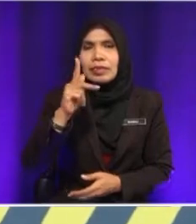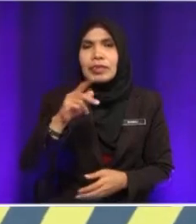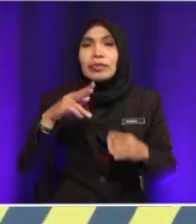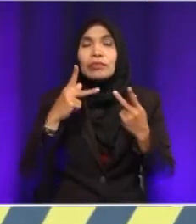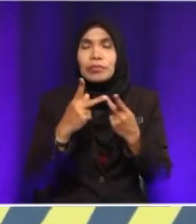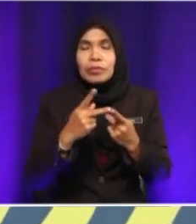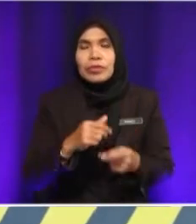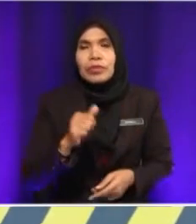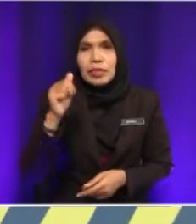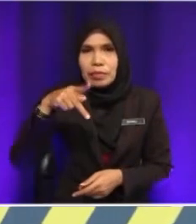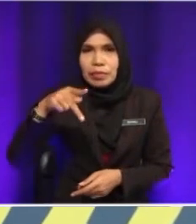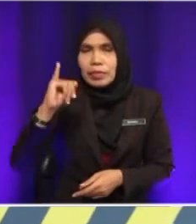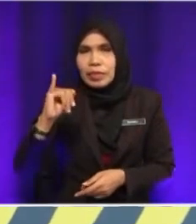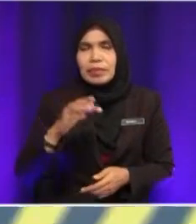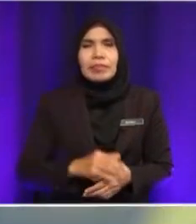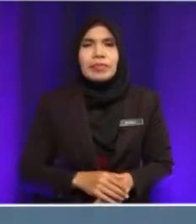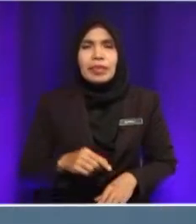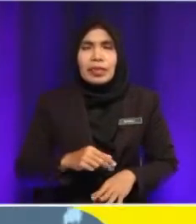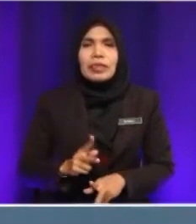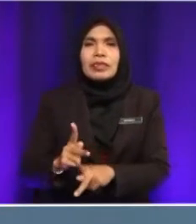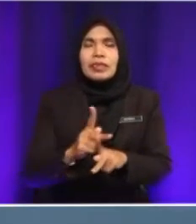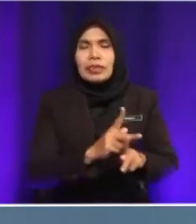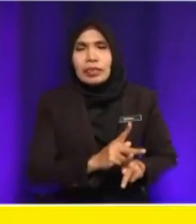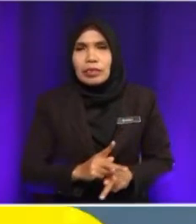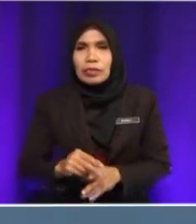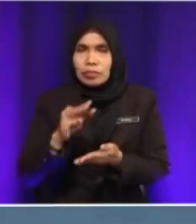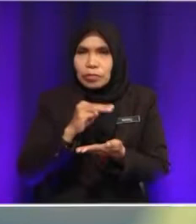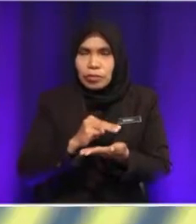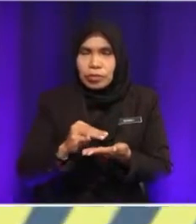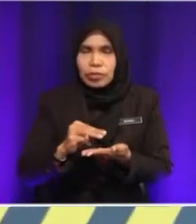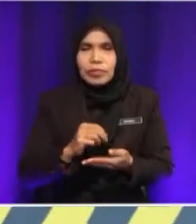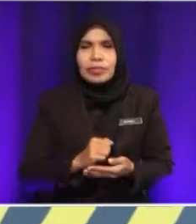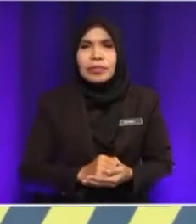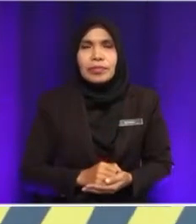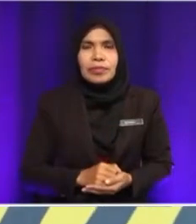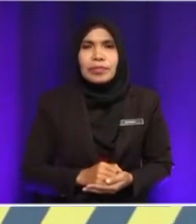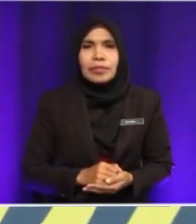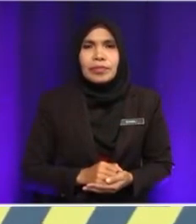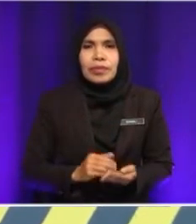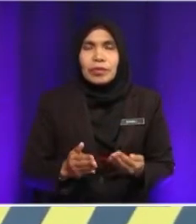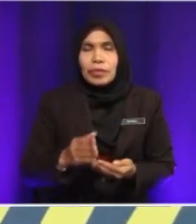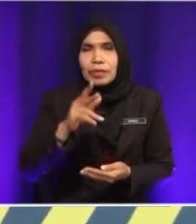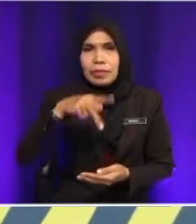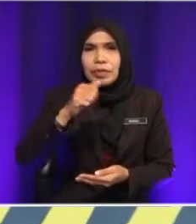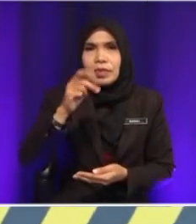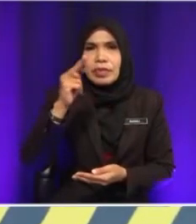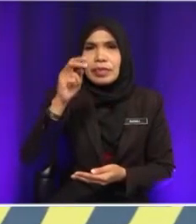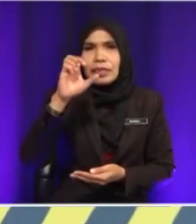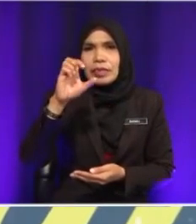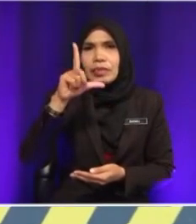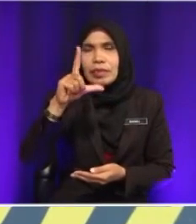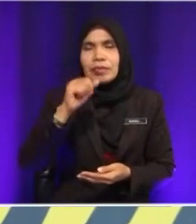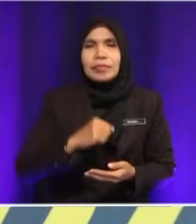guru dikawal mutu oleh panel berkepakaran yang nama dia adalah ketua penyumbang item dan pegawai di